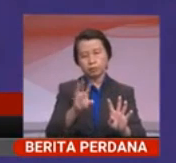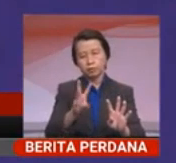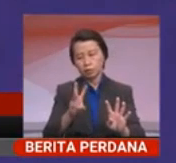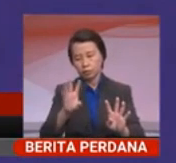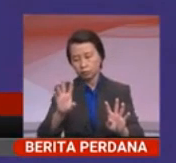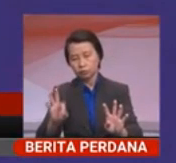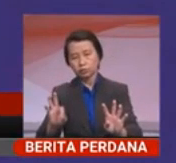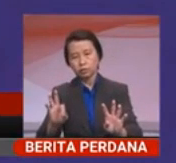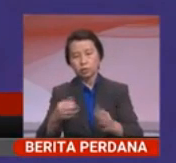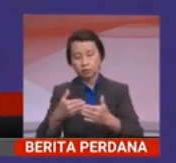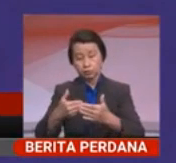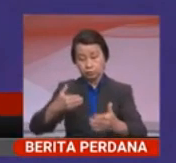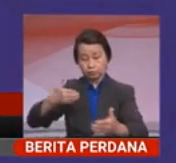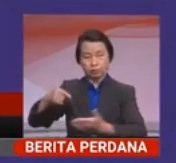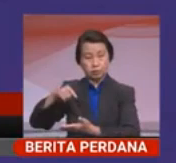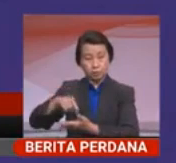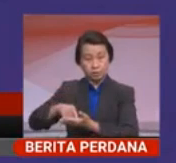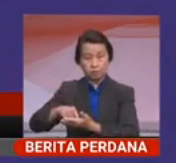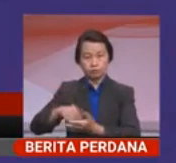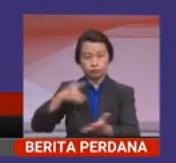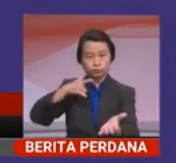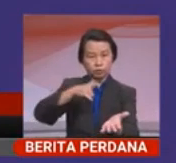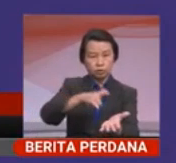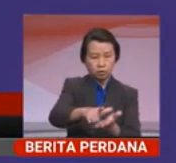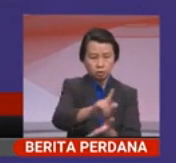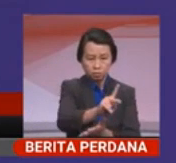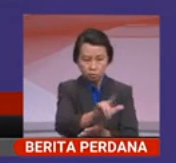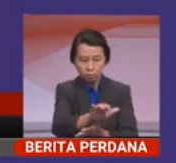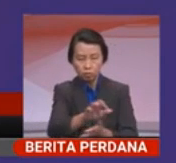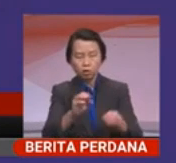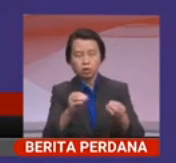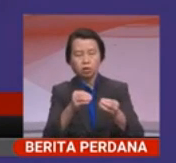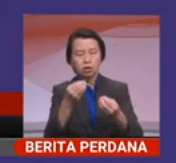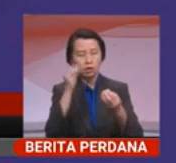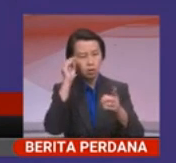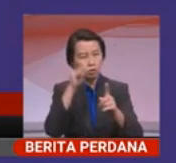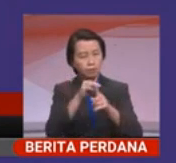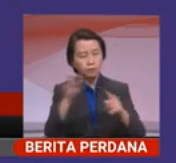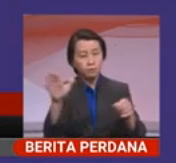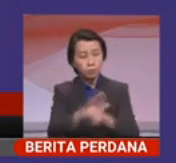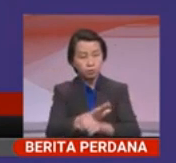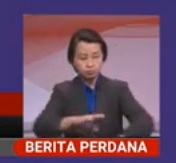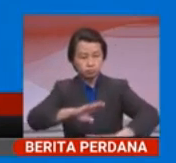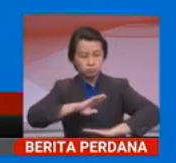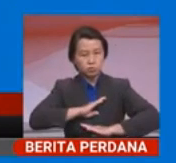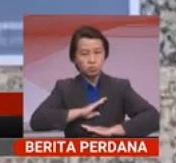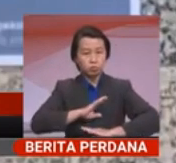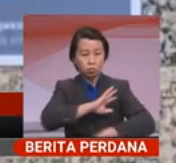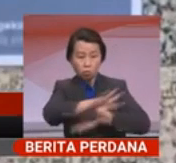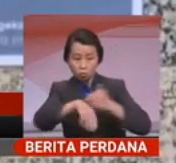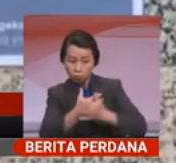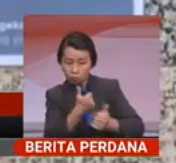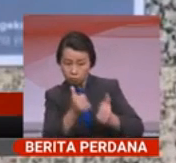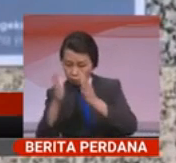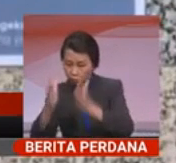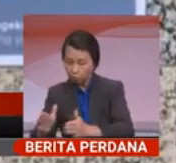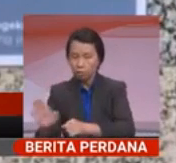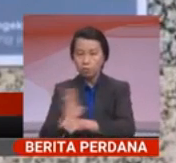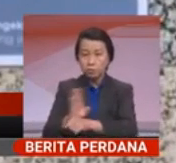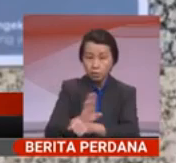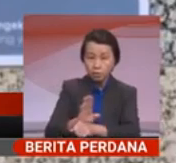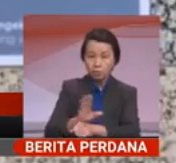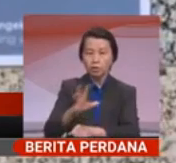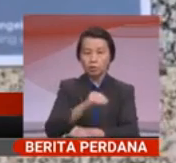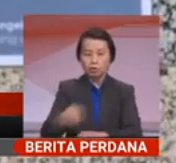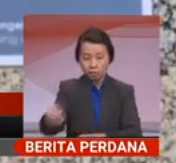4.69 sebelum ini. Lapangan terbang itu mencatat angka penuh 5 daripada segi kepuasan menyeluruh penumpang perniagaan